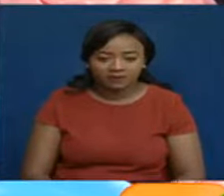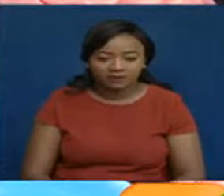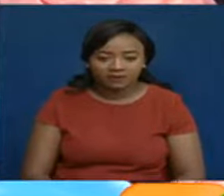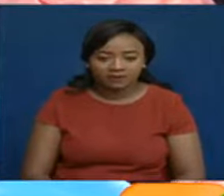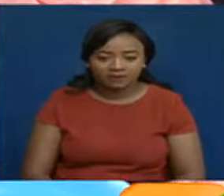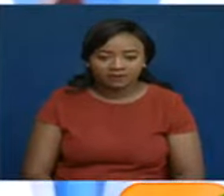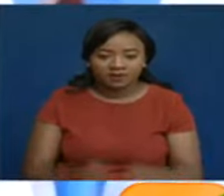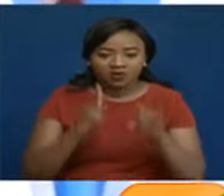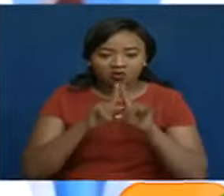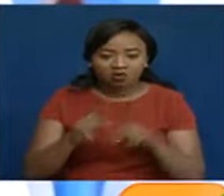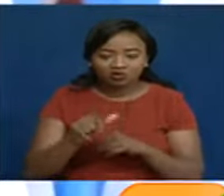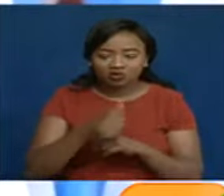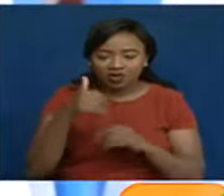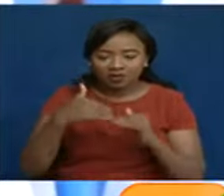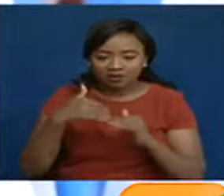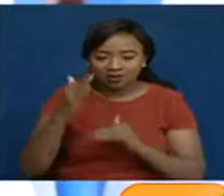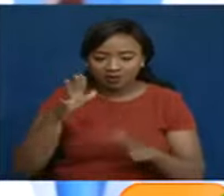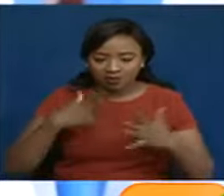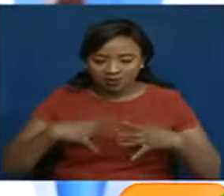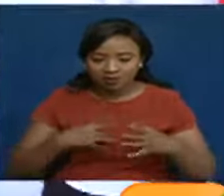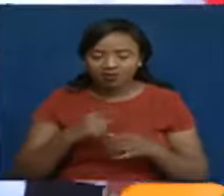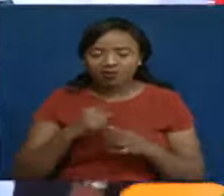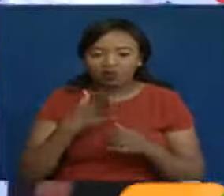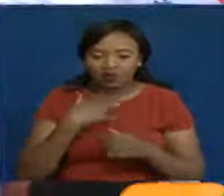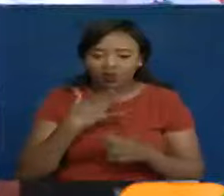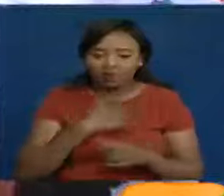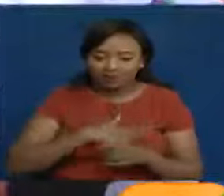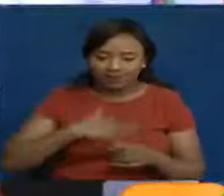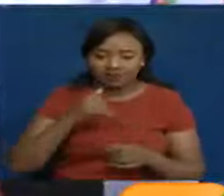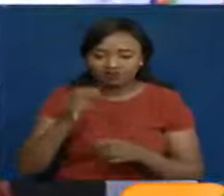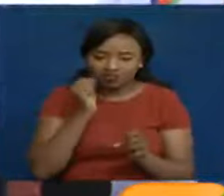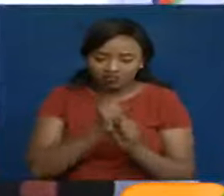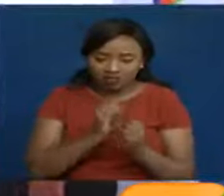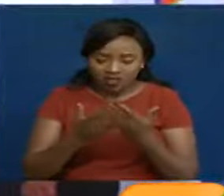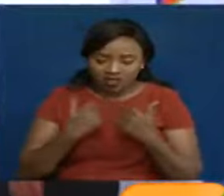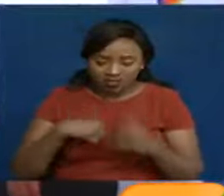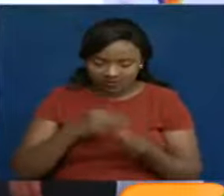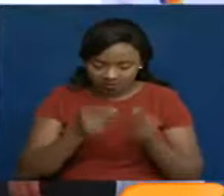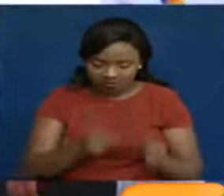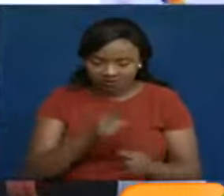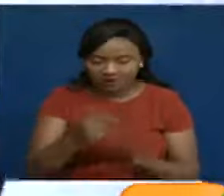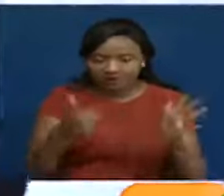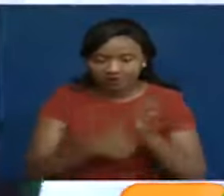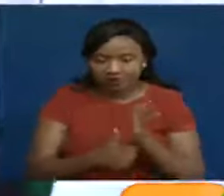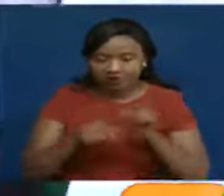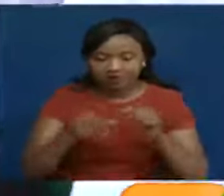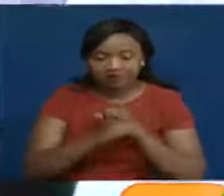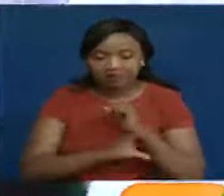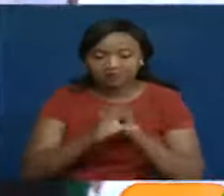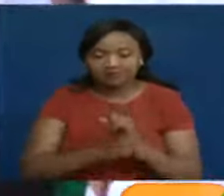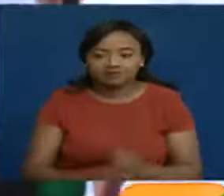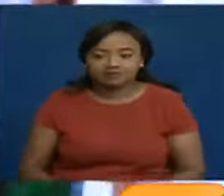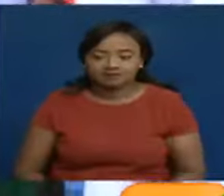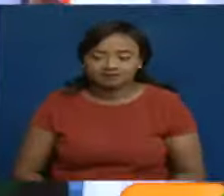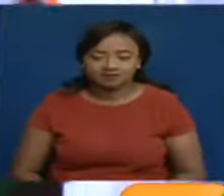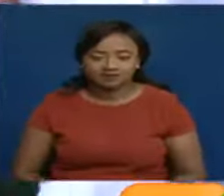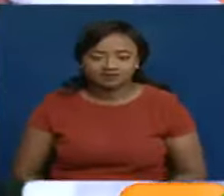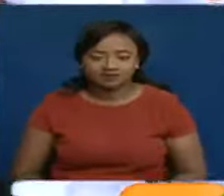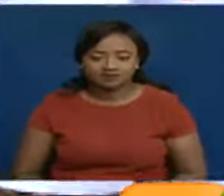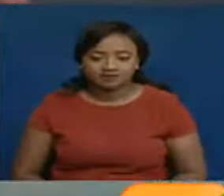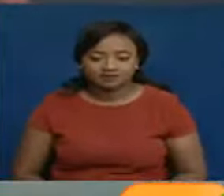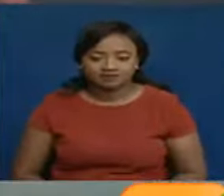wameomba kujitokeza ili kukabiliana na suala hili kote nchini. Francis Mtalaki, Ringa ya Citizen.